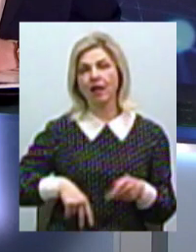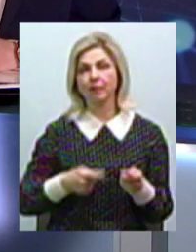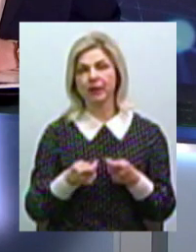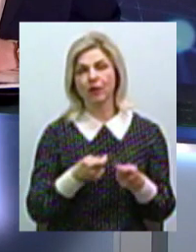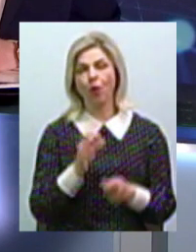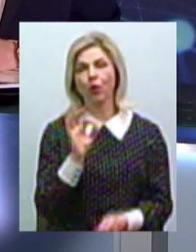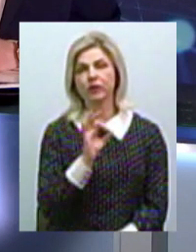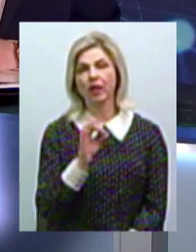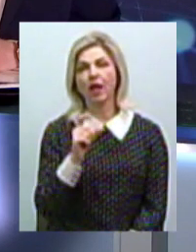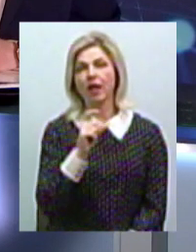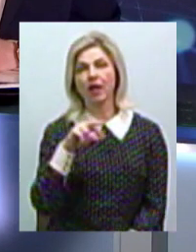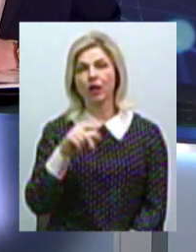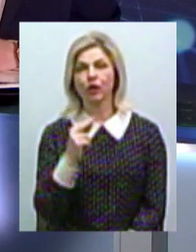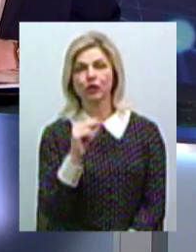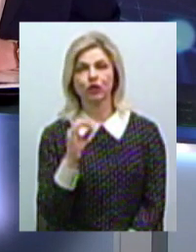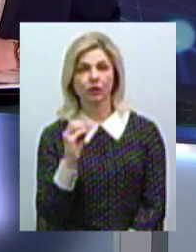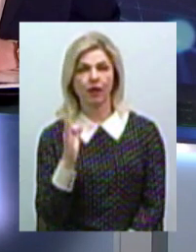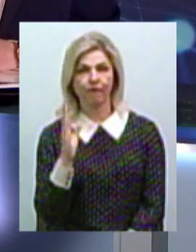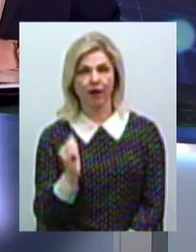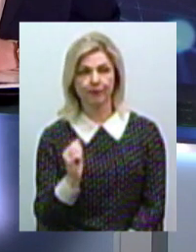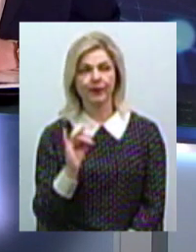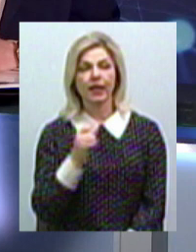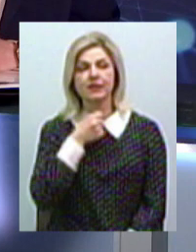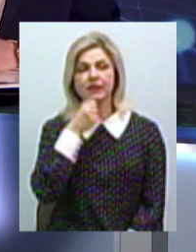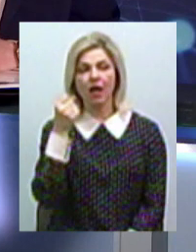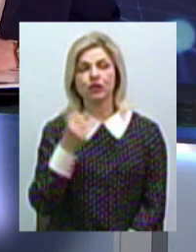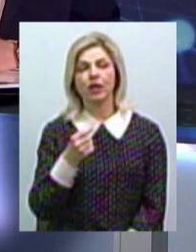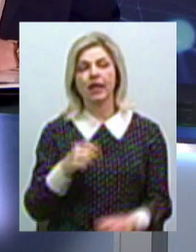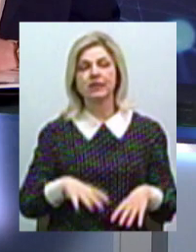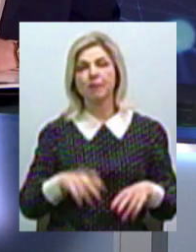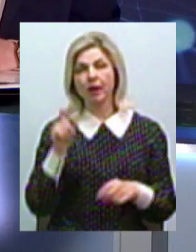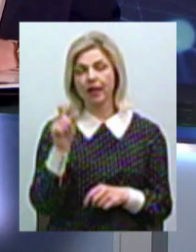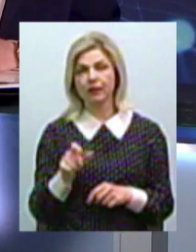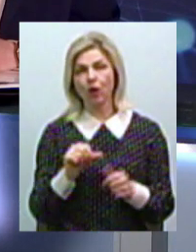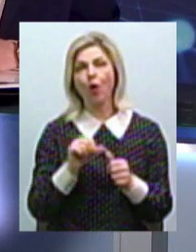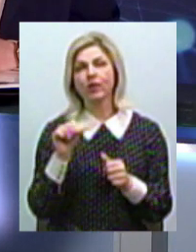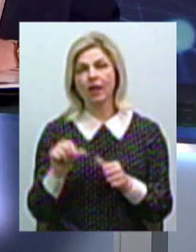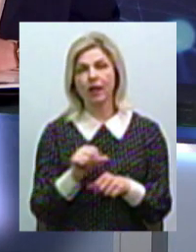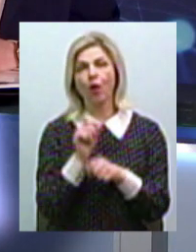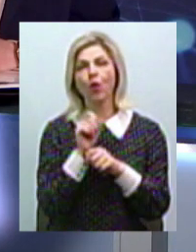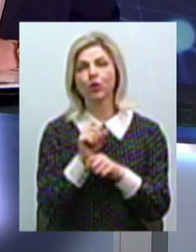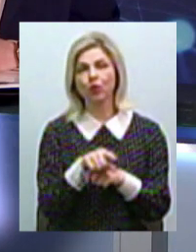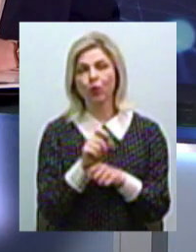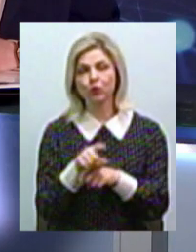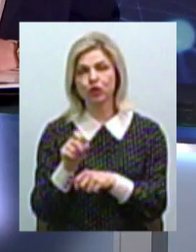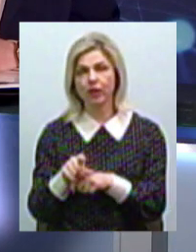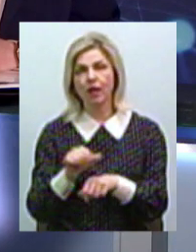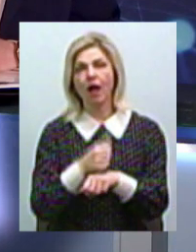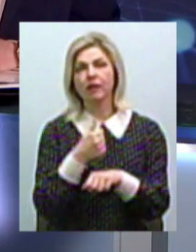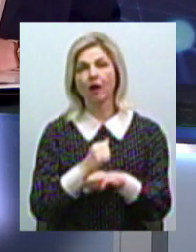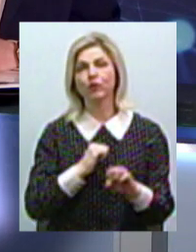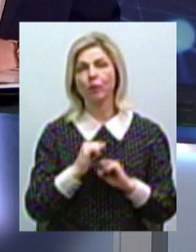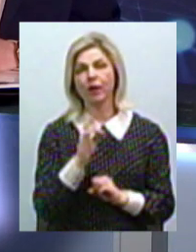адміністрації Оксана Євчеєва та старший інспектор з особливих доручень управління превентивної діяльності Головного